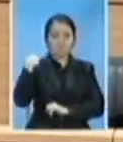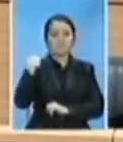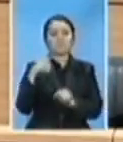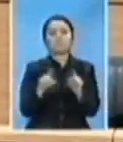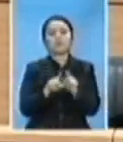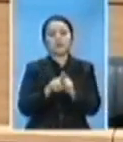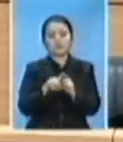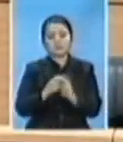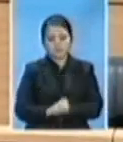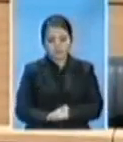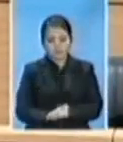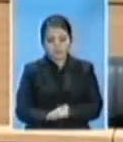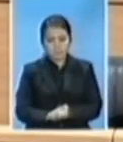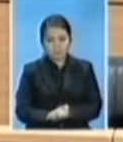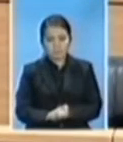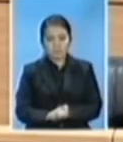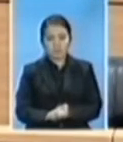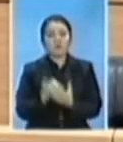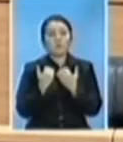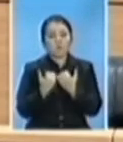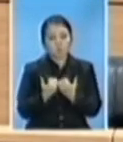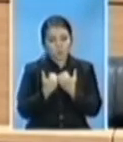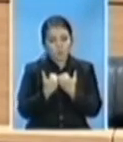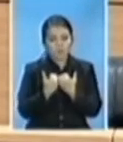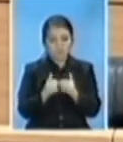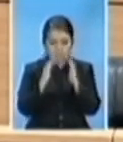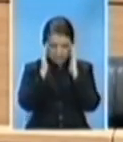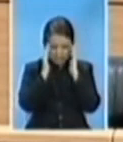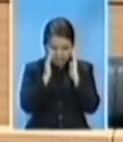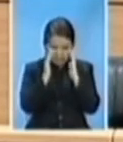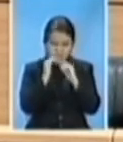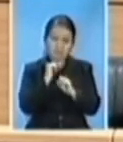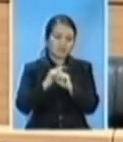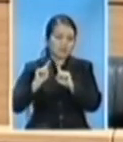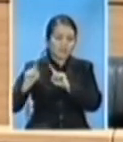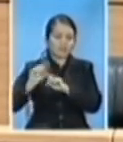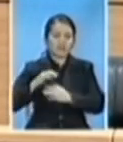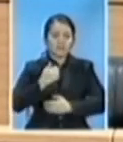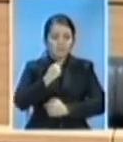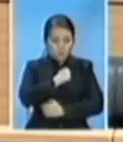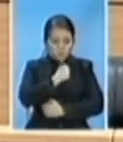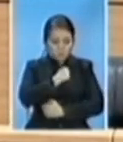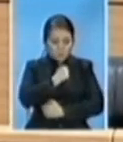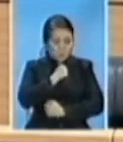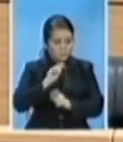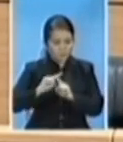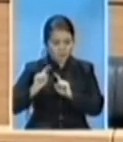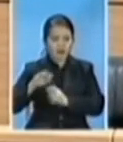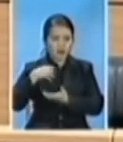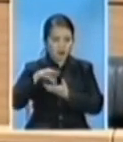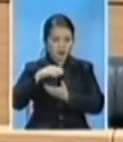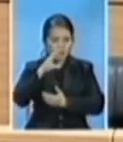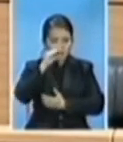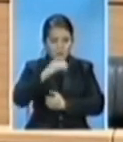วันนี้ผมจึงต้องขออนุญาตผมตั้งใจว่าจะบำเพ็ญทุกกิริยาสัก3เดือนโดย